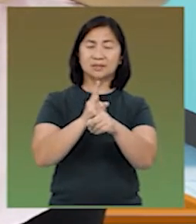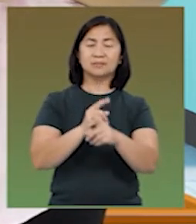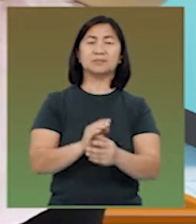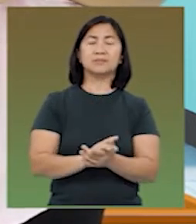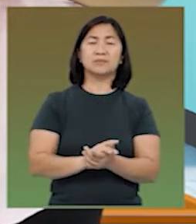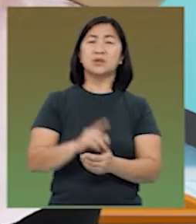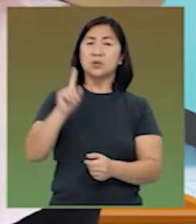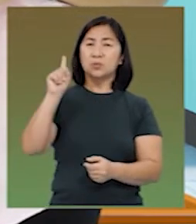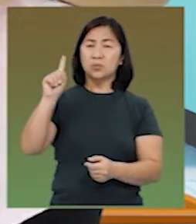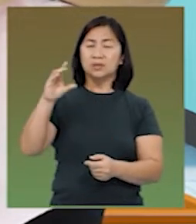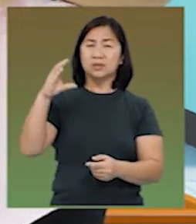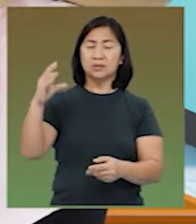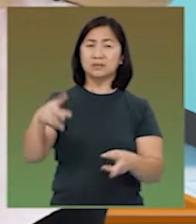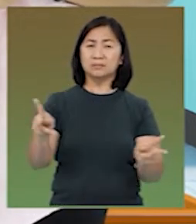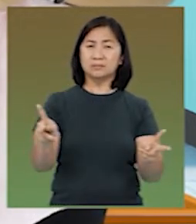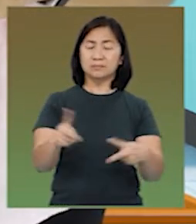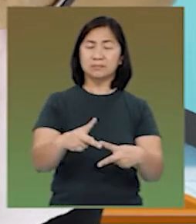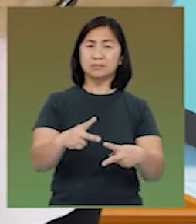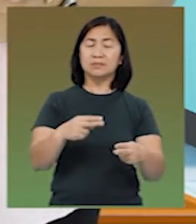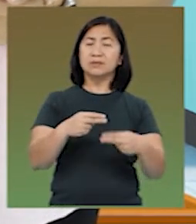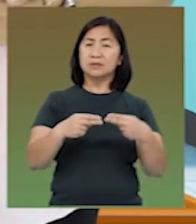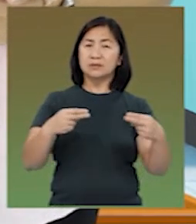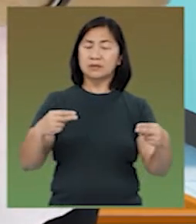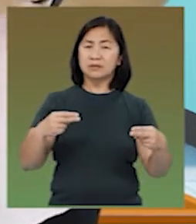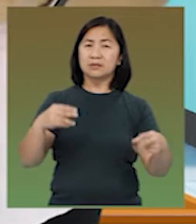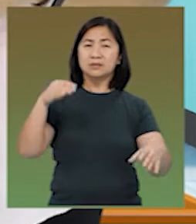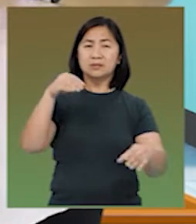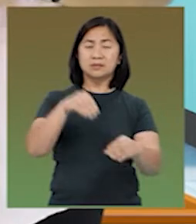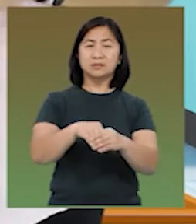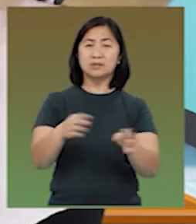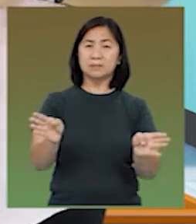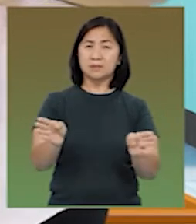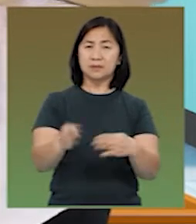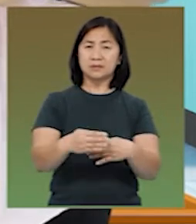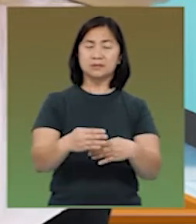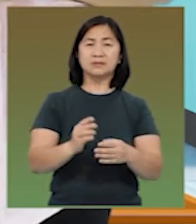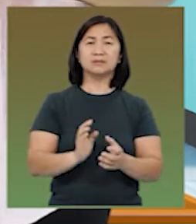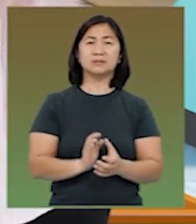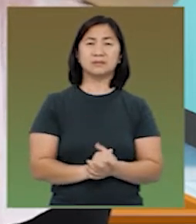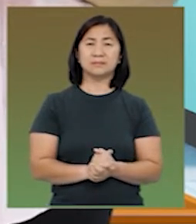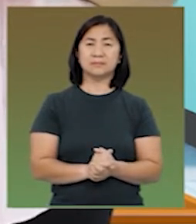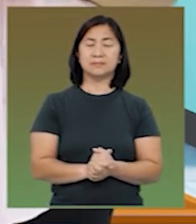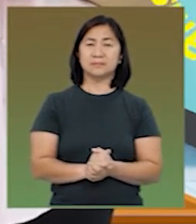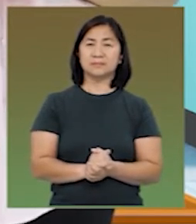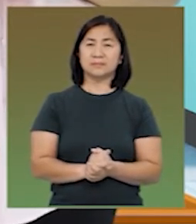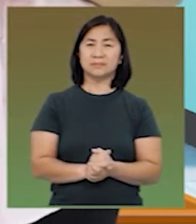sagot. 100 packs ng noodles ang nasa loob ng kahon.